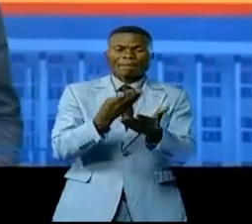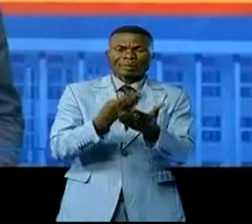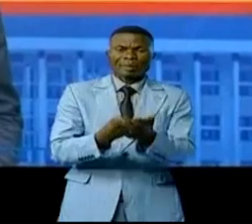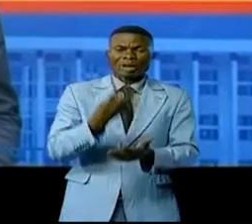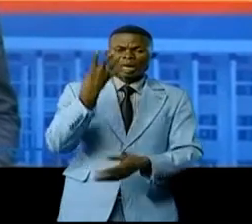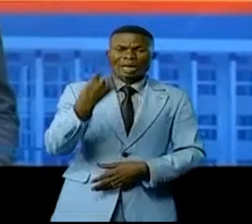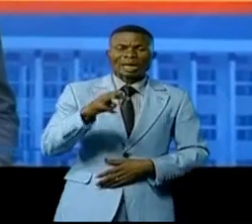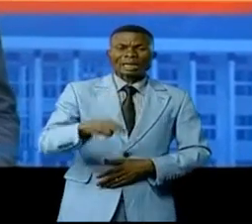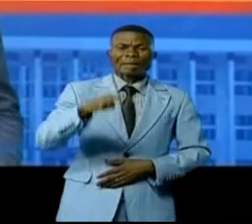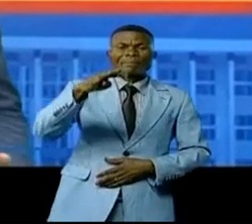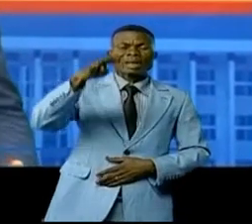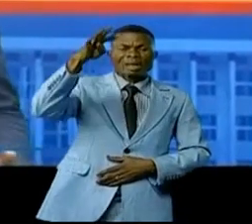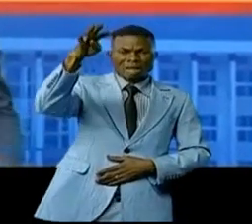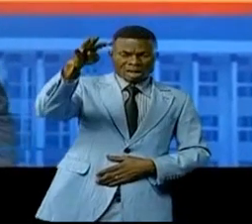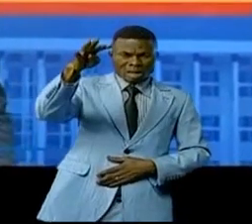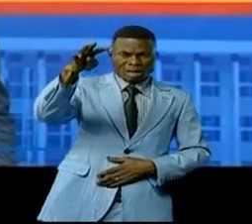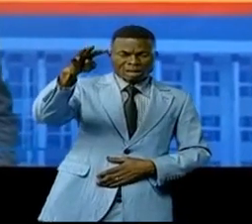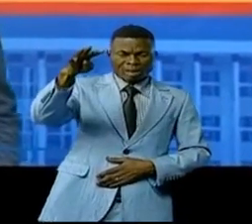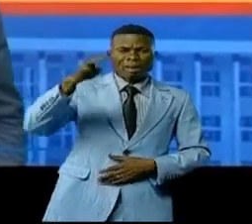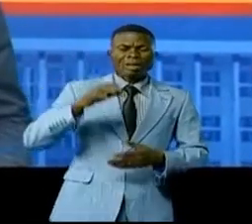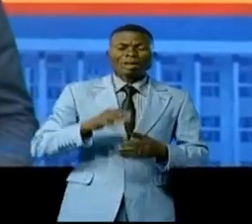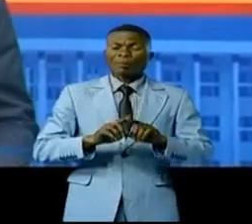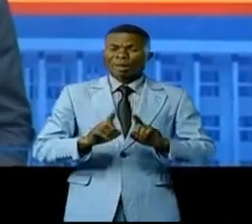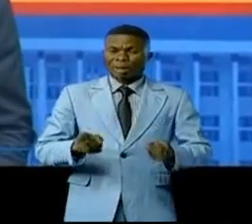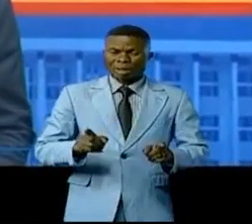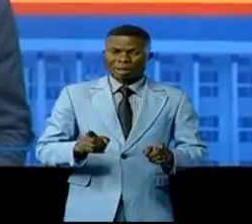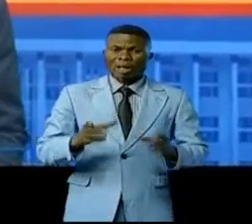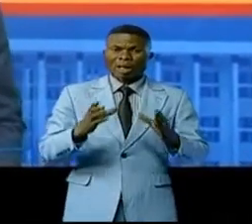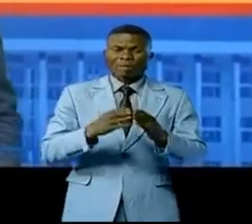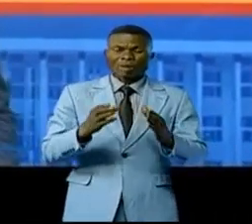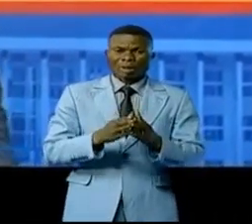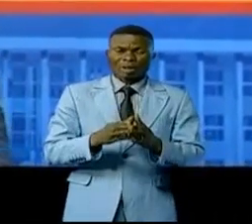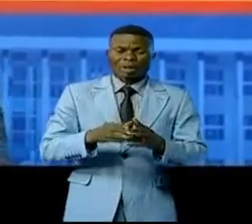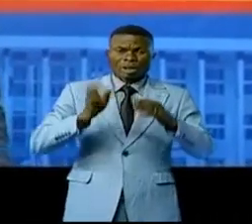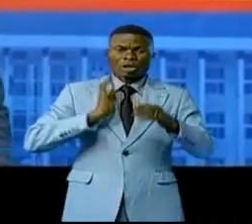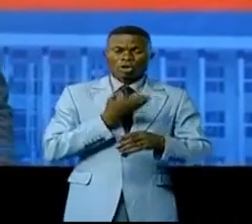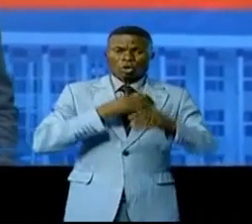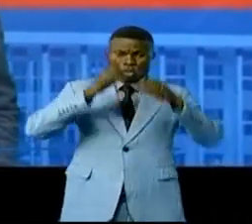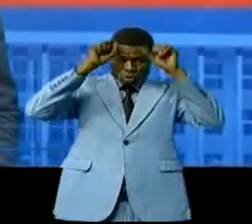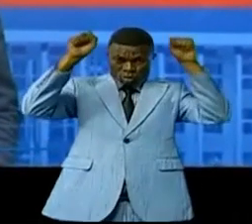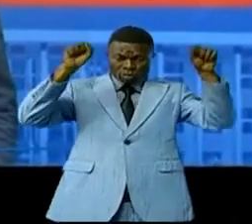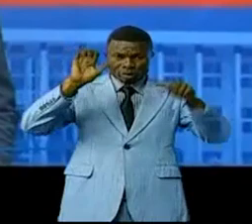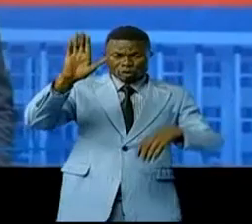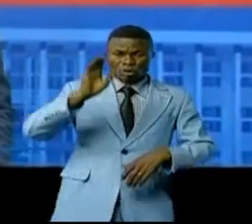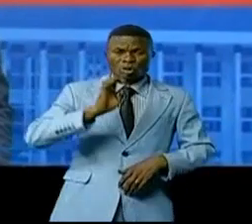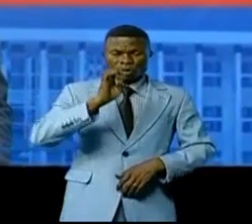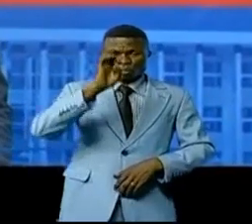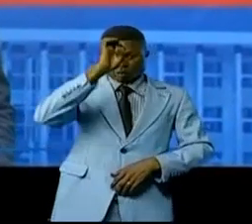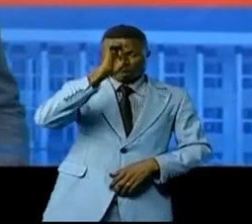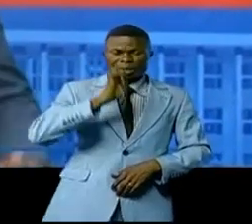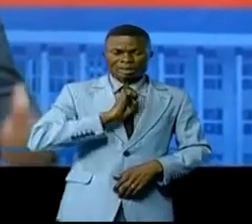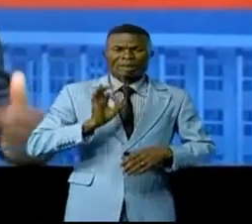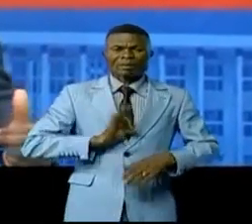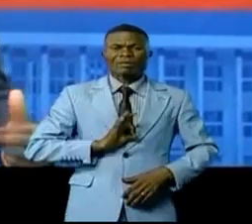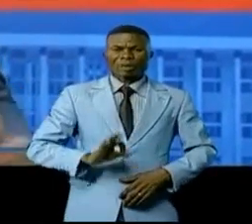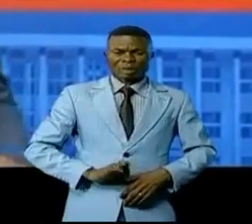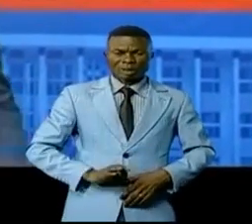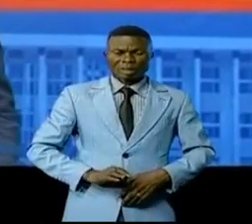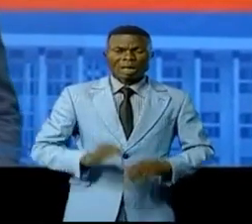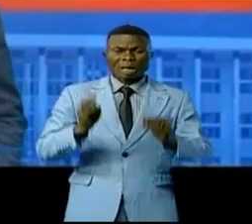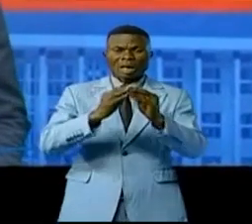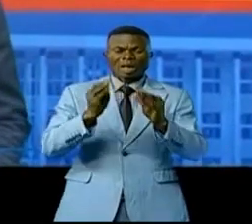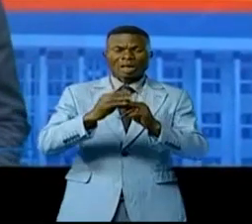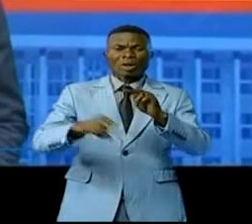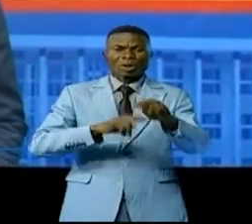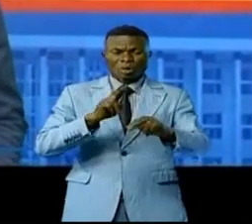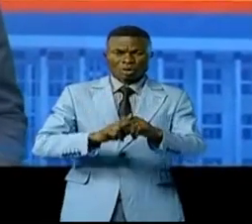dollars. J'ai aidé avec notre président actuel, son Excellence Félix Antoine Tshisekedi. Ici à l'Assemblée nationale,